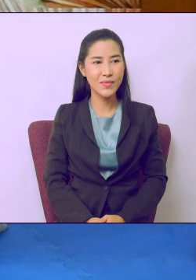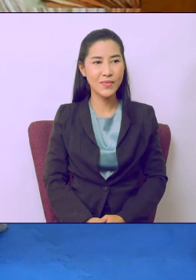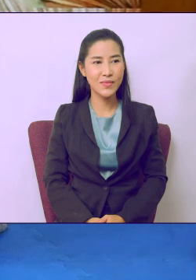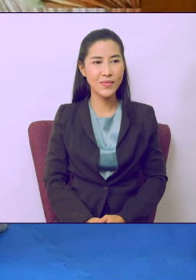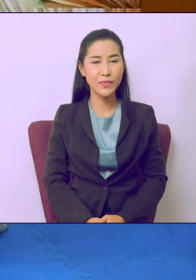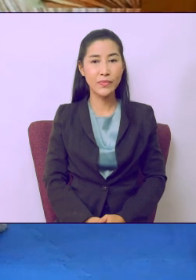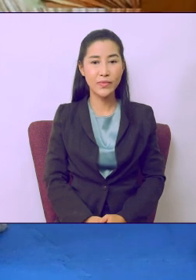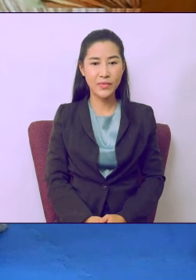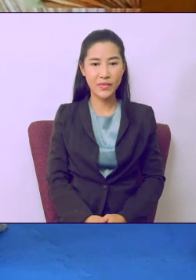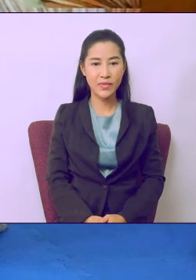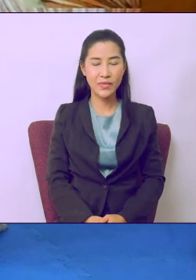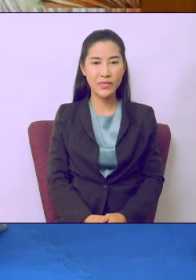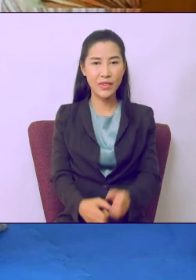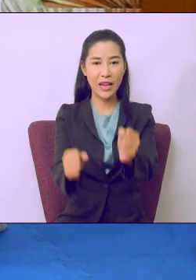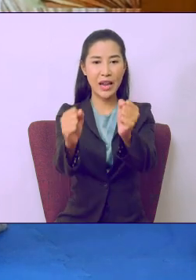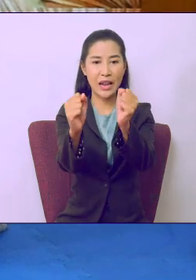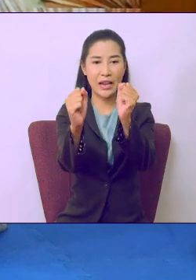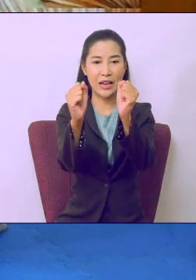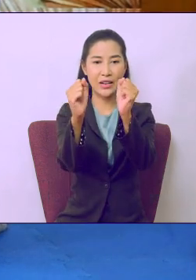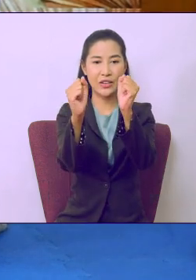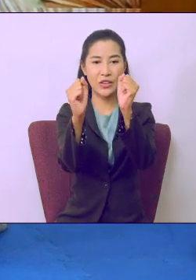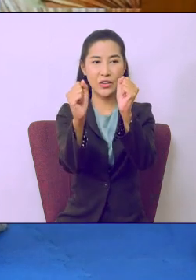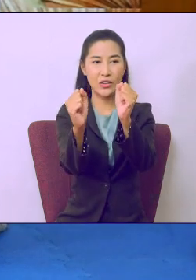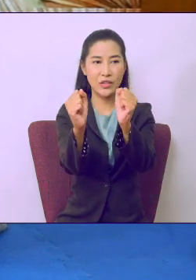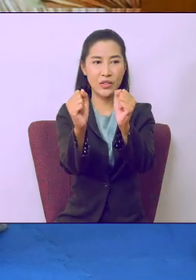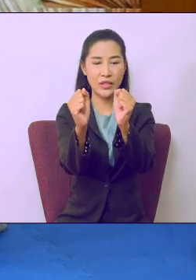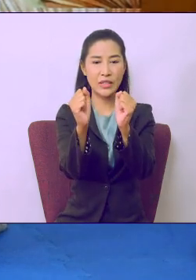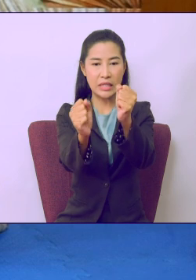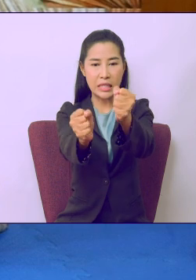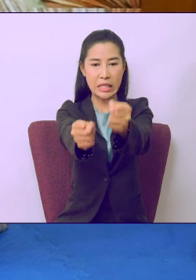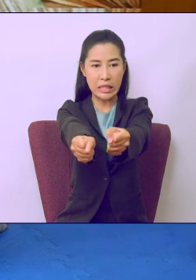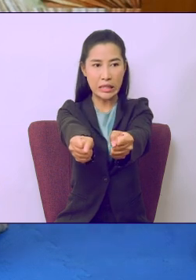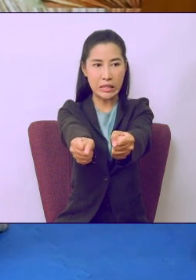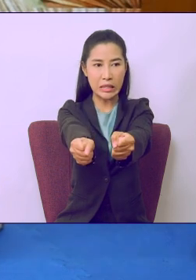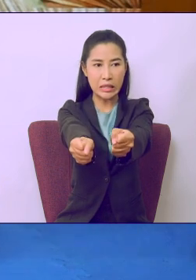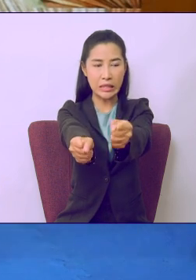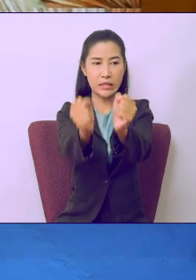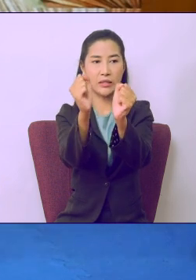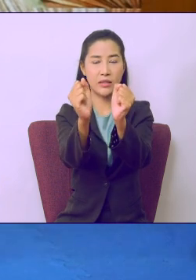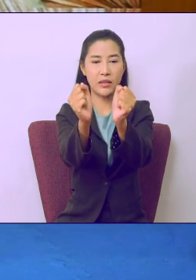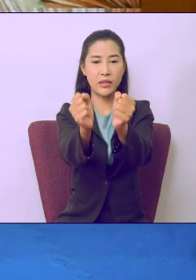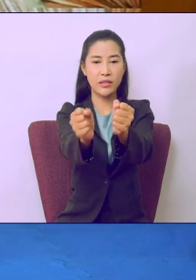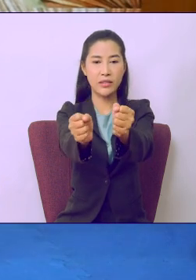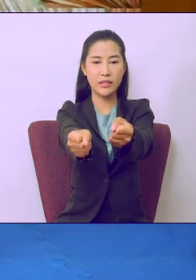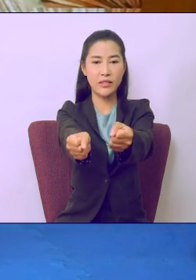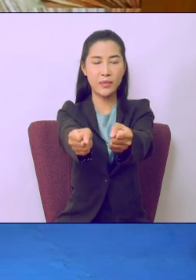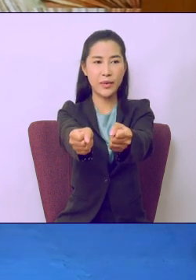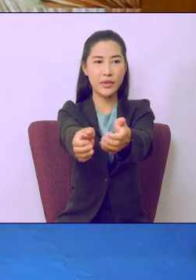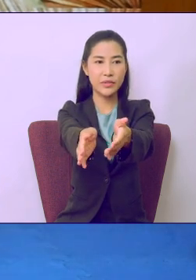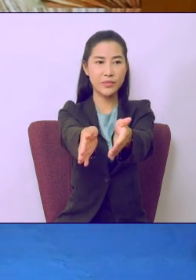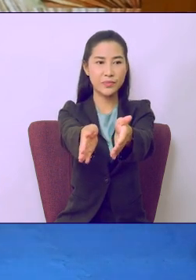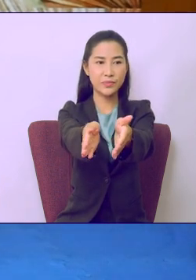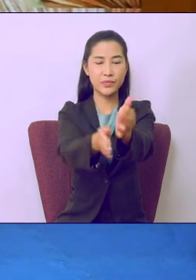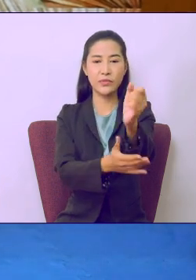ครับขาที่ยกรอยเนี่ยเราเป็นอย่างงนี้ได้ใช่มหรือว่าข้อเออตามข้อปล่อยไปก่อนนะครับก็เป็น